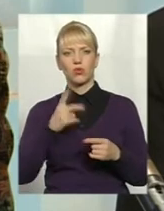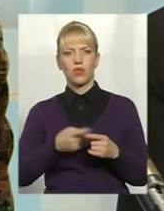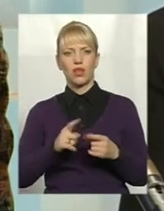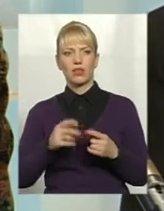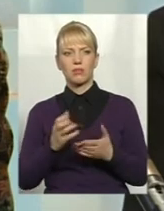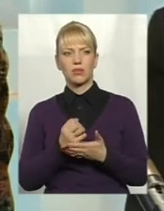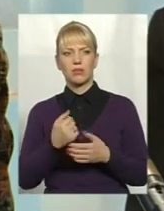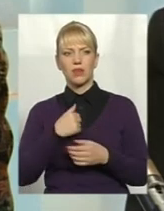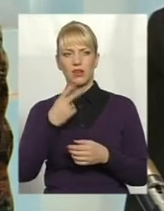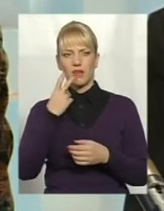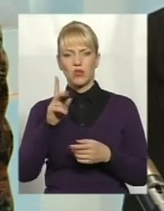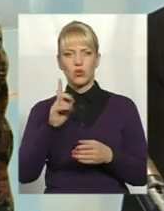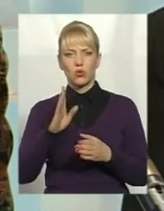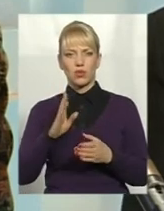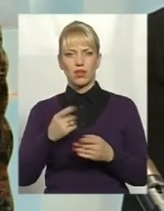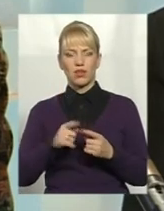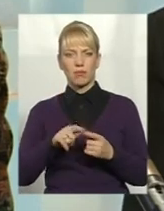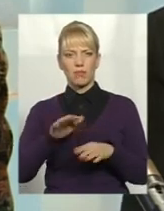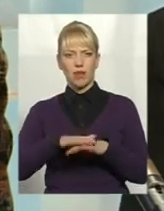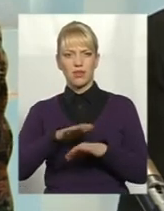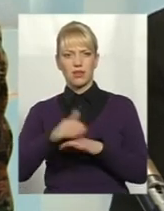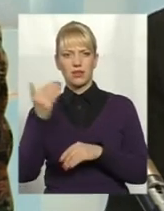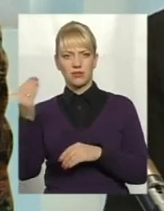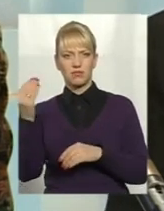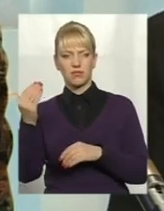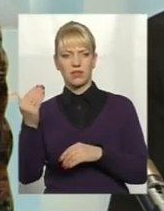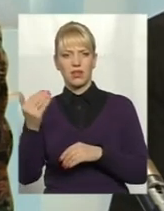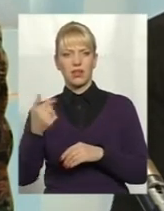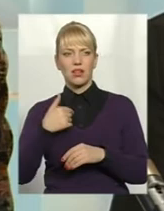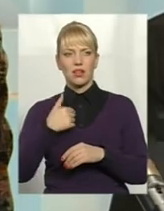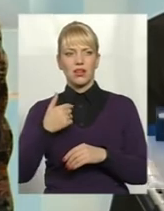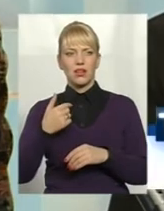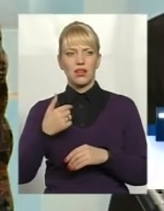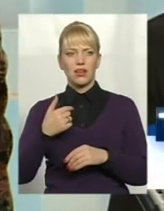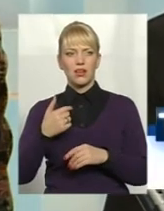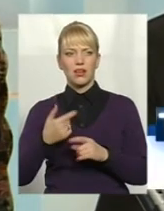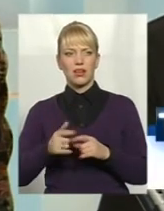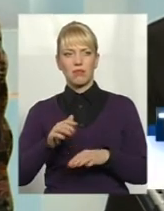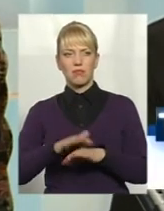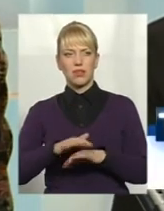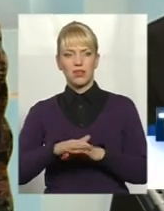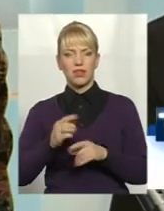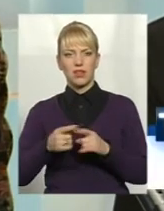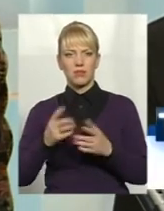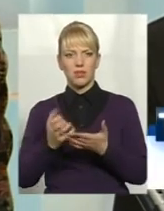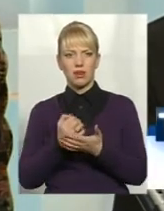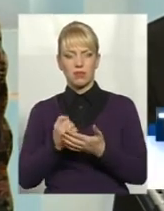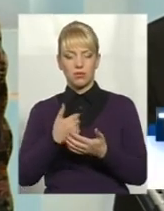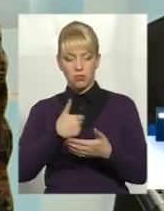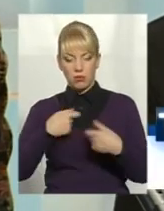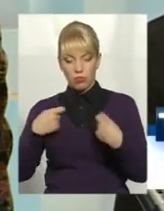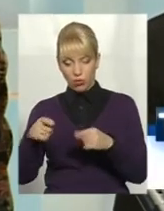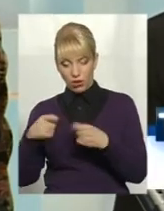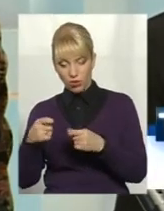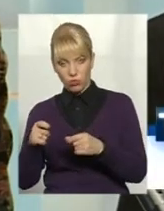віжу тільки одне віта, тільки банки. Банки на так називаємых спредах зарабатываючих. З однієї сторони продаєм по курсе